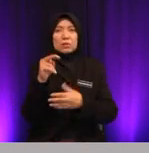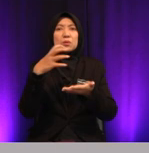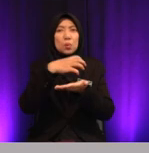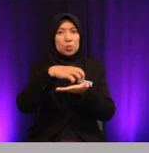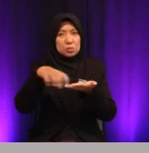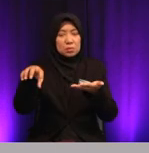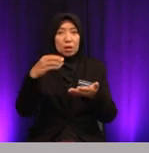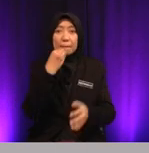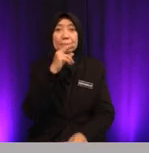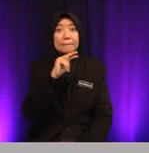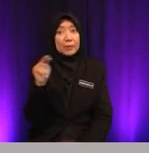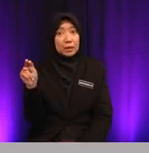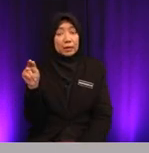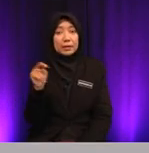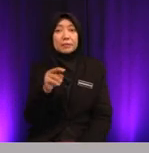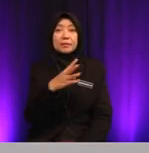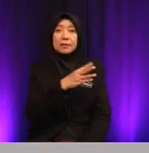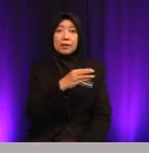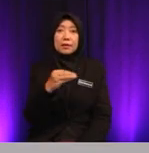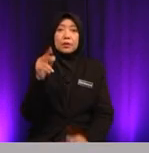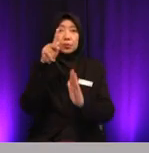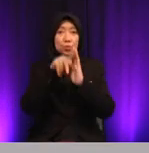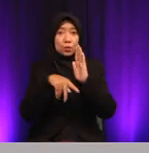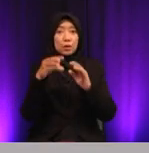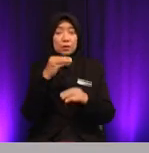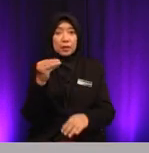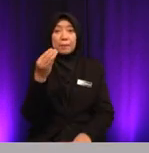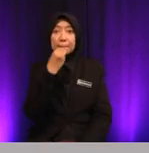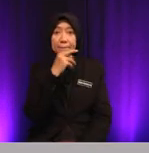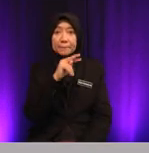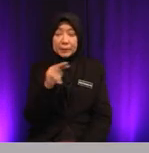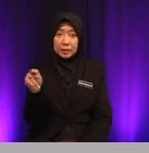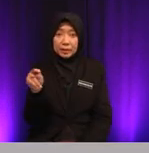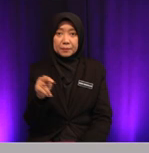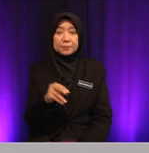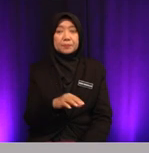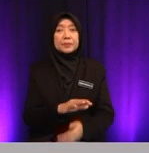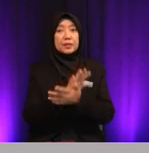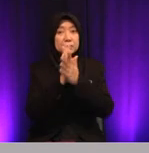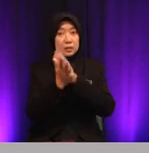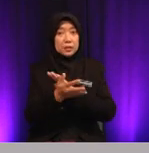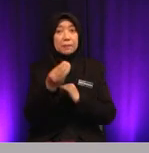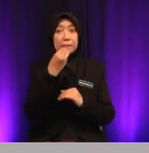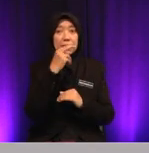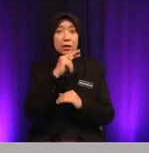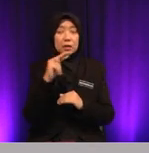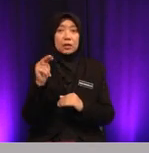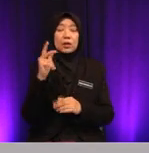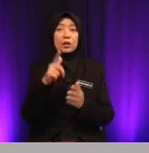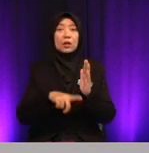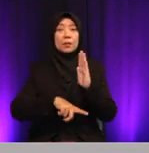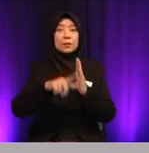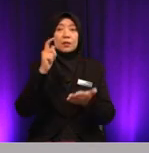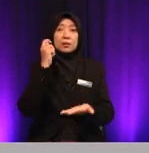kemudian kita tidak mengurangkan kerusakan makanan dan juga kita tidak menjadikan makanan lebih tahan lama